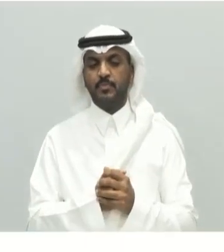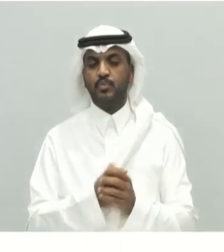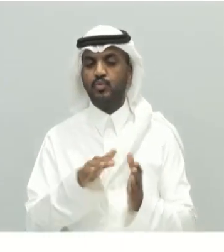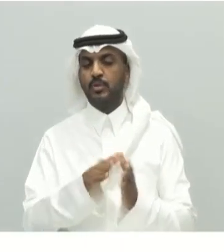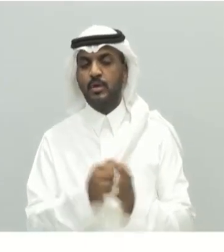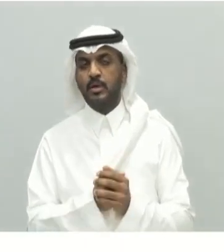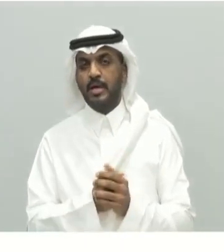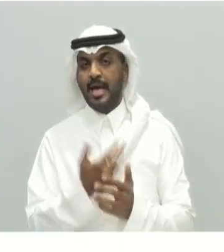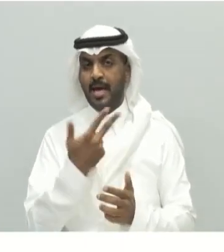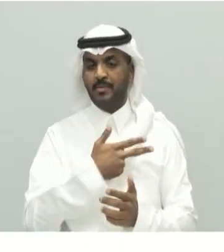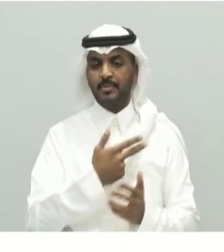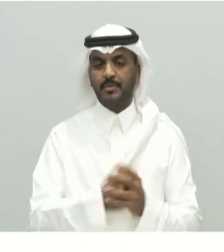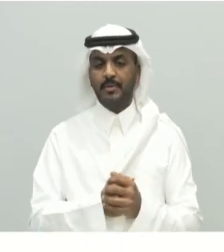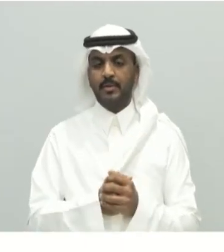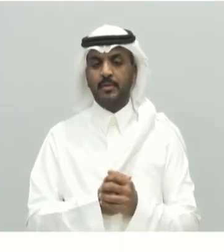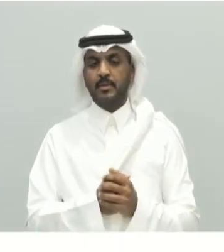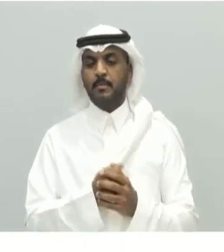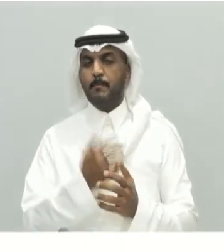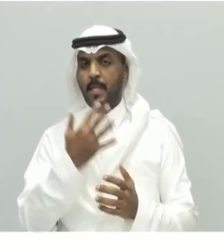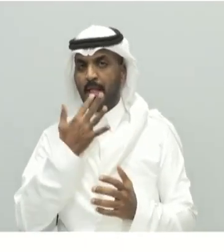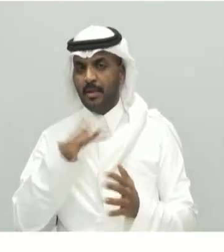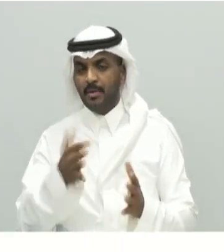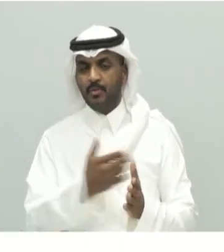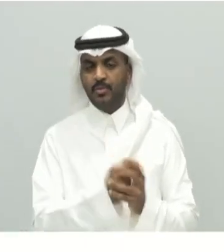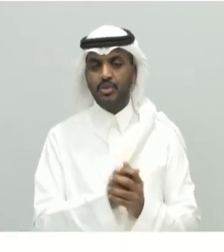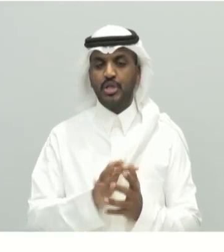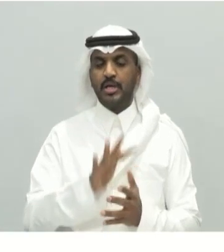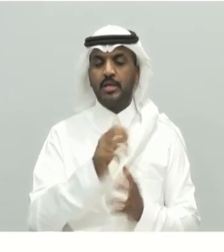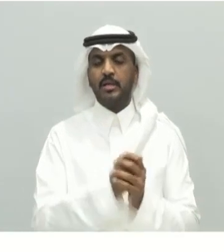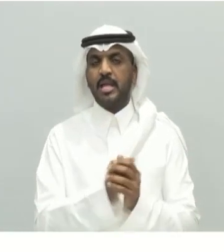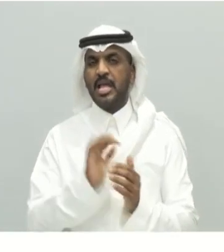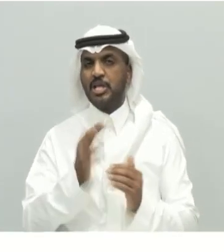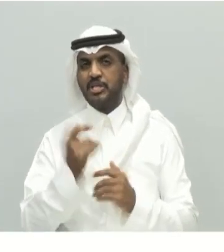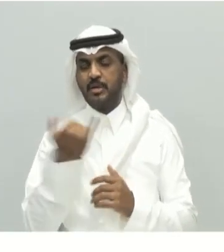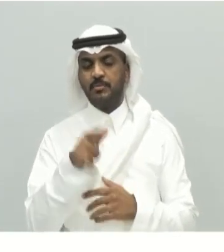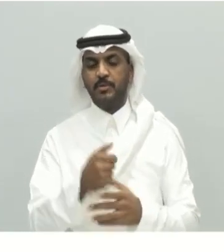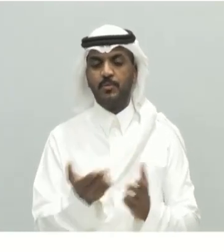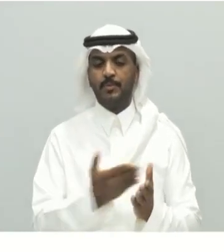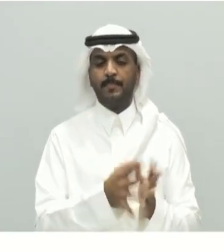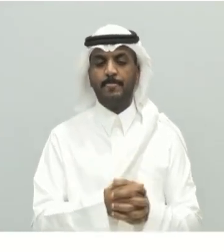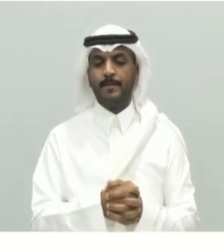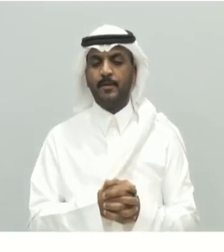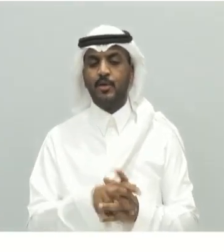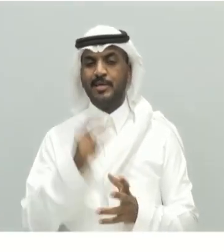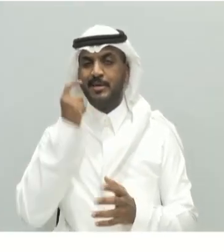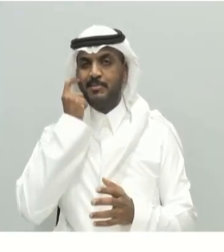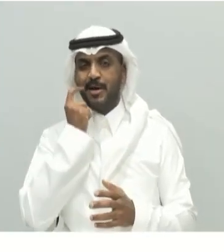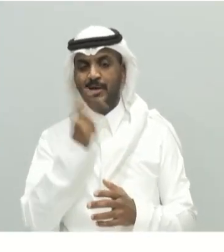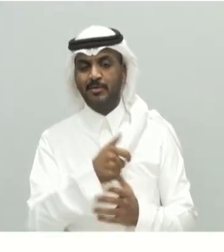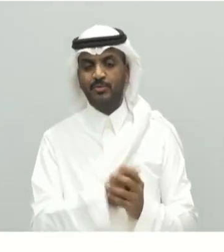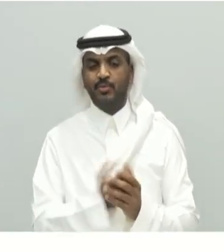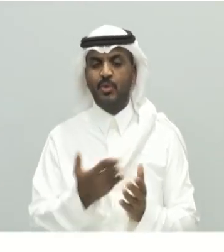دودها ويحدها غربا البحر الاحمر وشرقا الخليج العربي والامارات العربيه